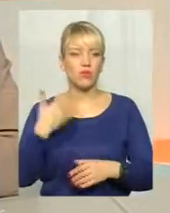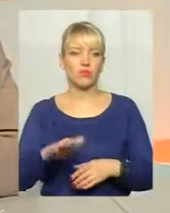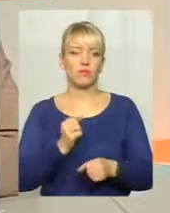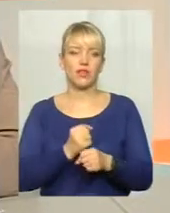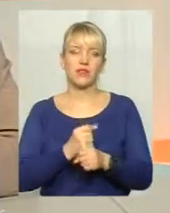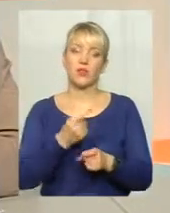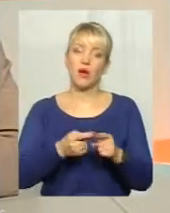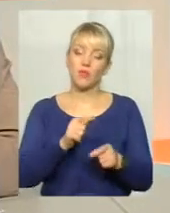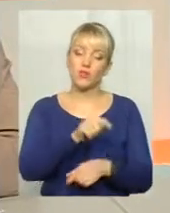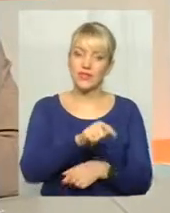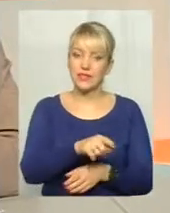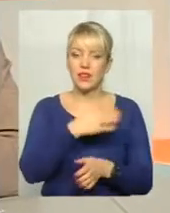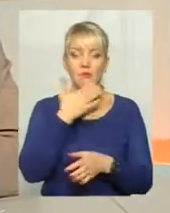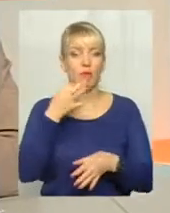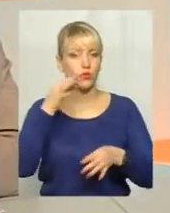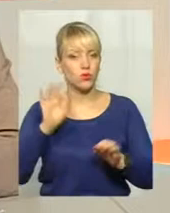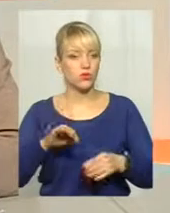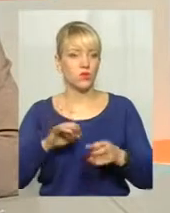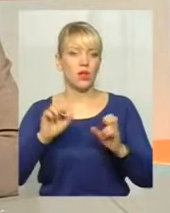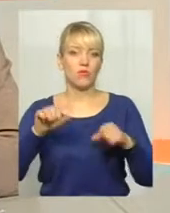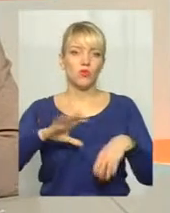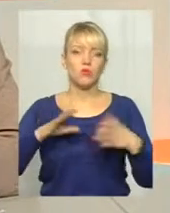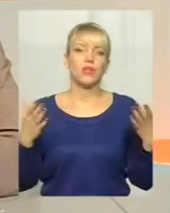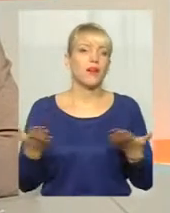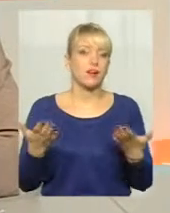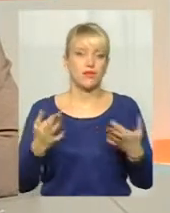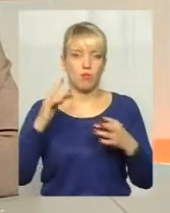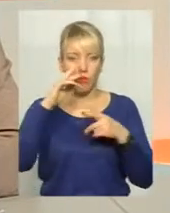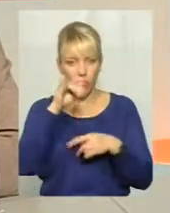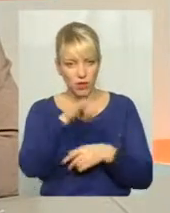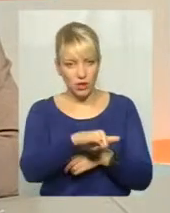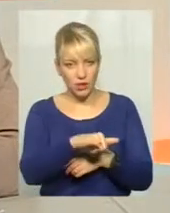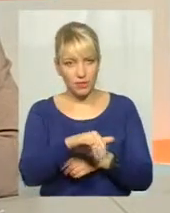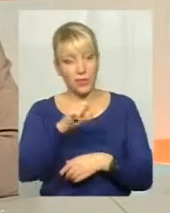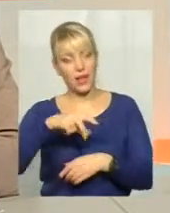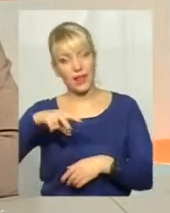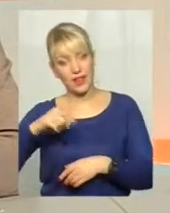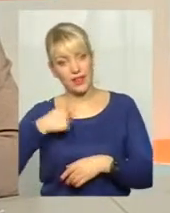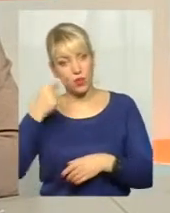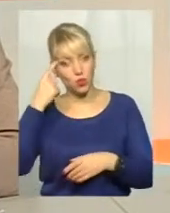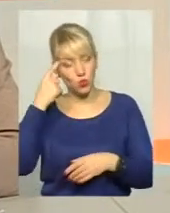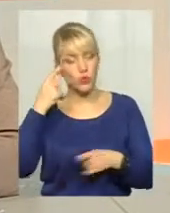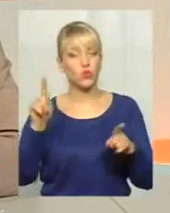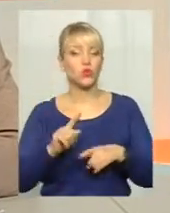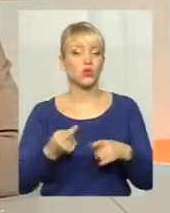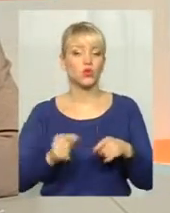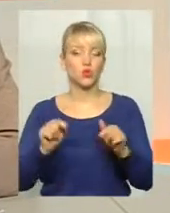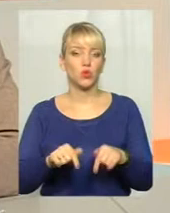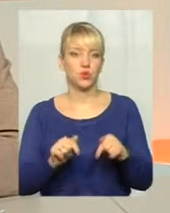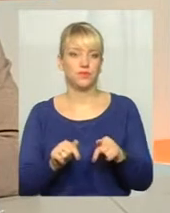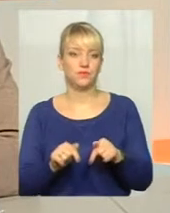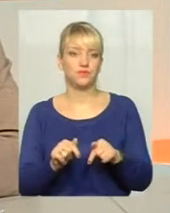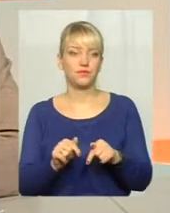ці, можливо, не маючи досвіду, десь допустилися якоїсь помилки. Але я думаю, що все-таки тут,